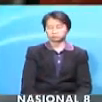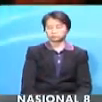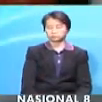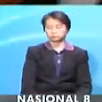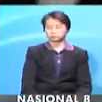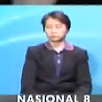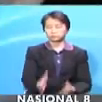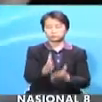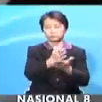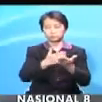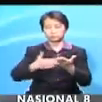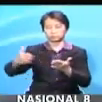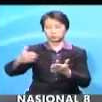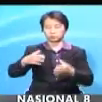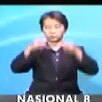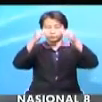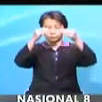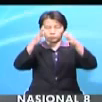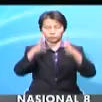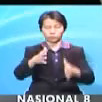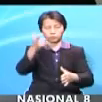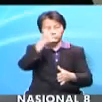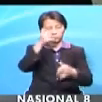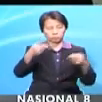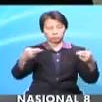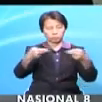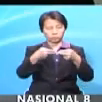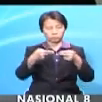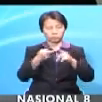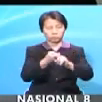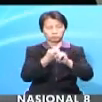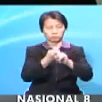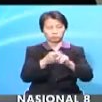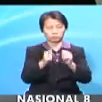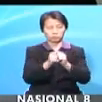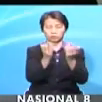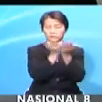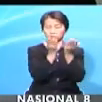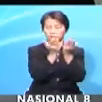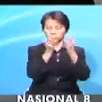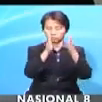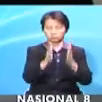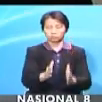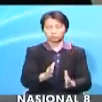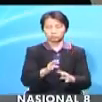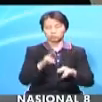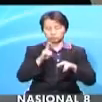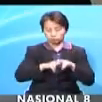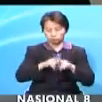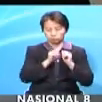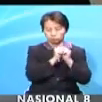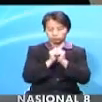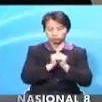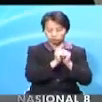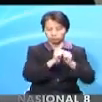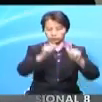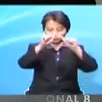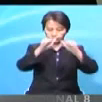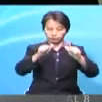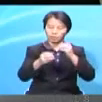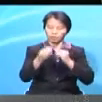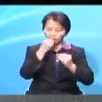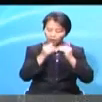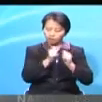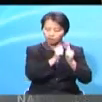sebagian daripada guru-guru kita karena hubungan yang begitu rapat dengan para pelajarnya yang duduk bersama-sama di asrama makan